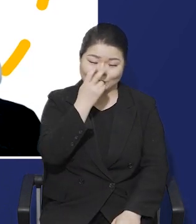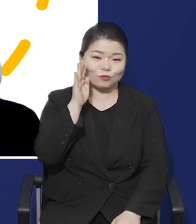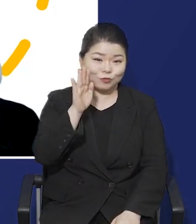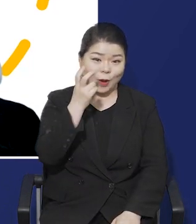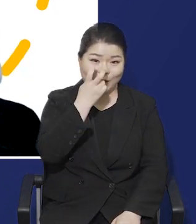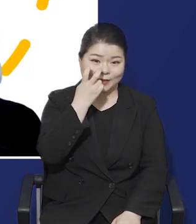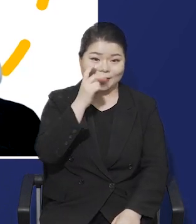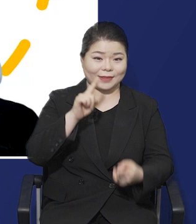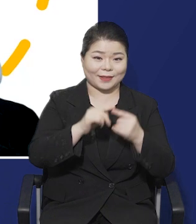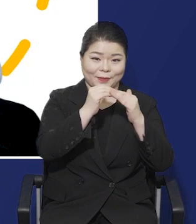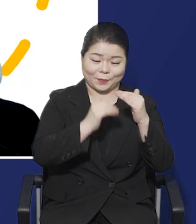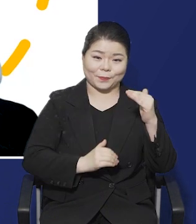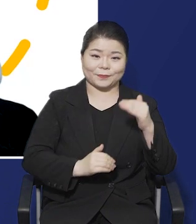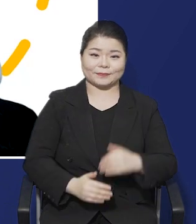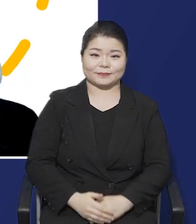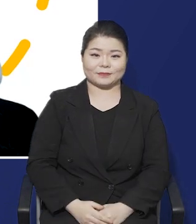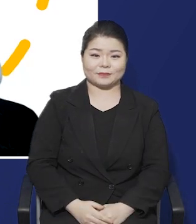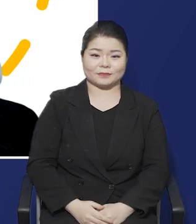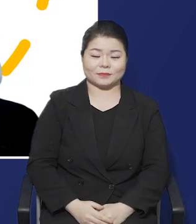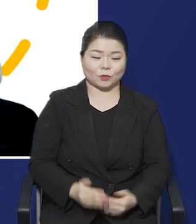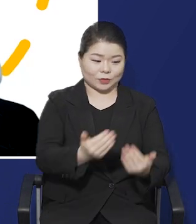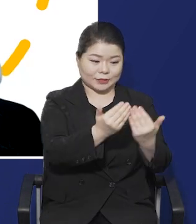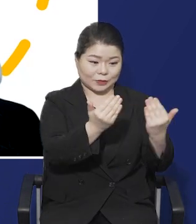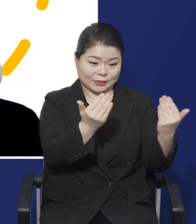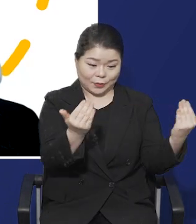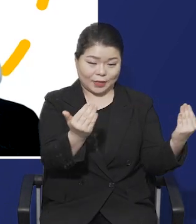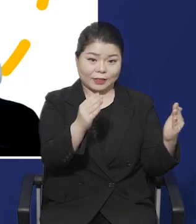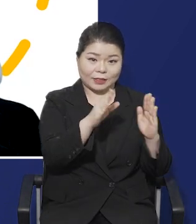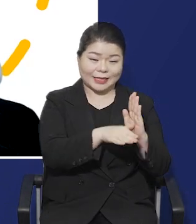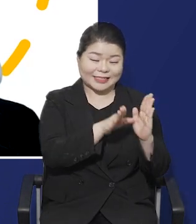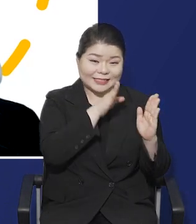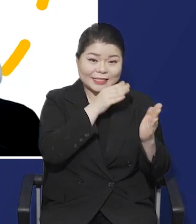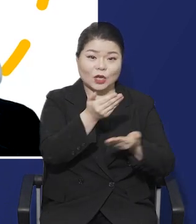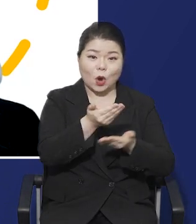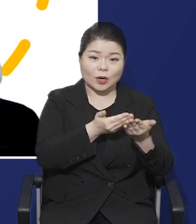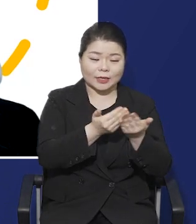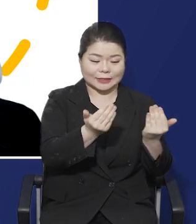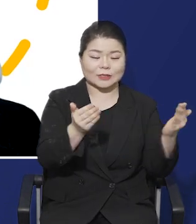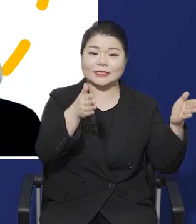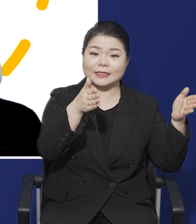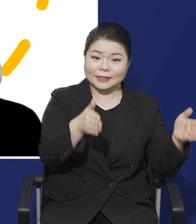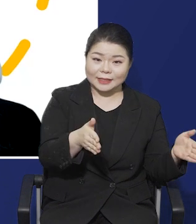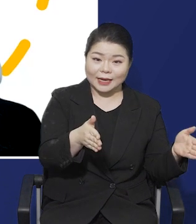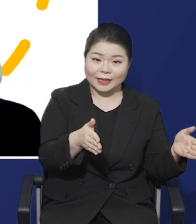조치입니다. 아, 이 모든 전시에서의 실질적인 거래는 전시 기간 동안에